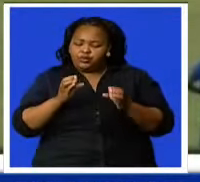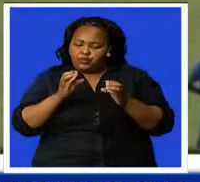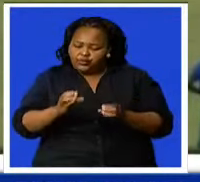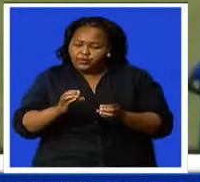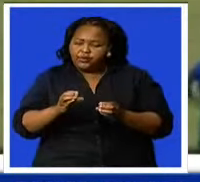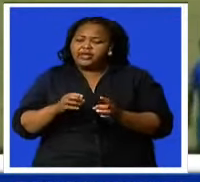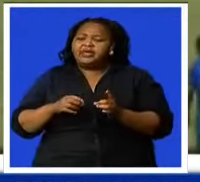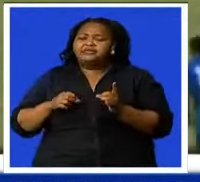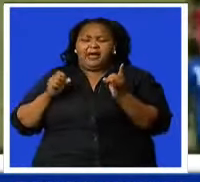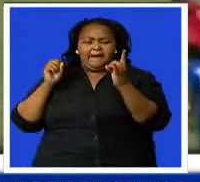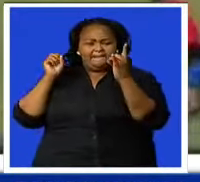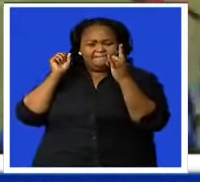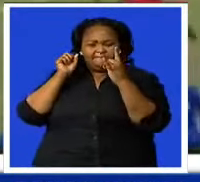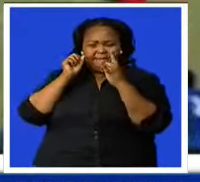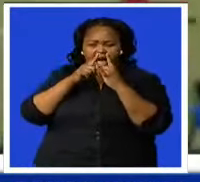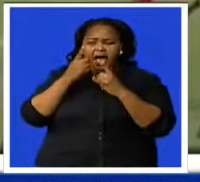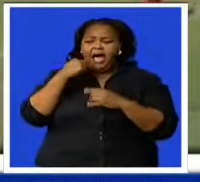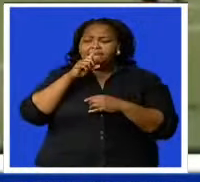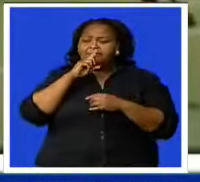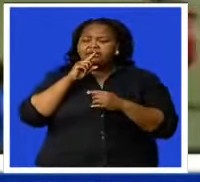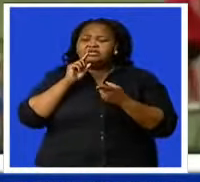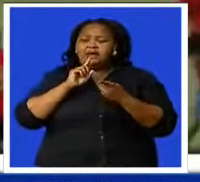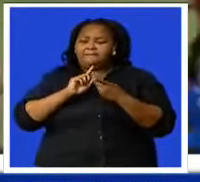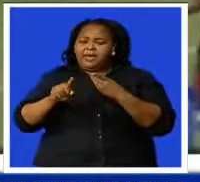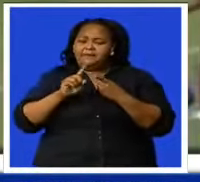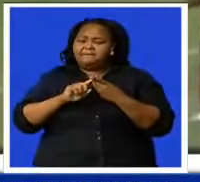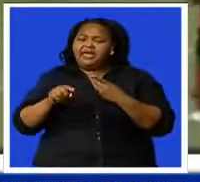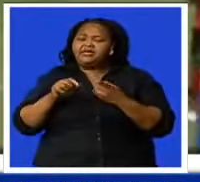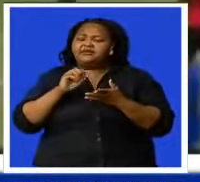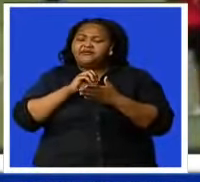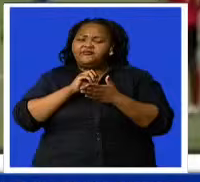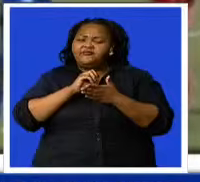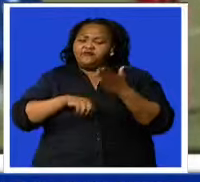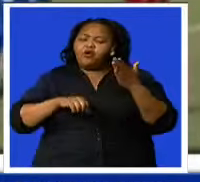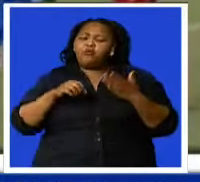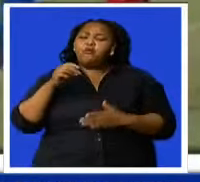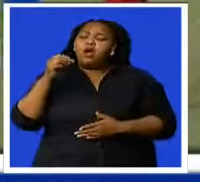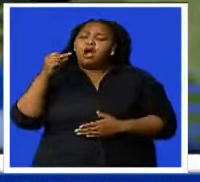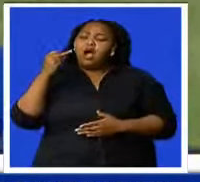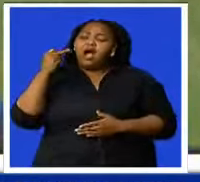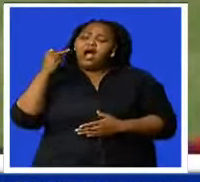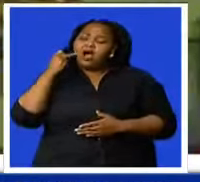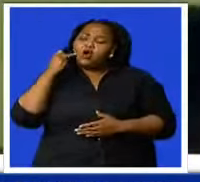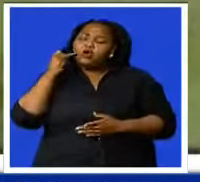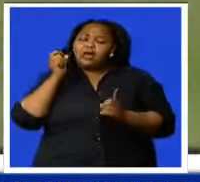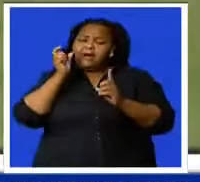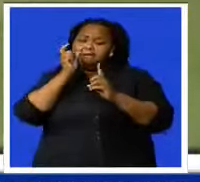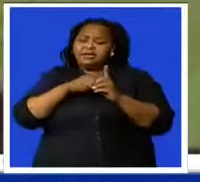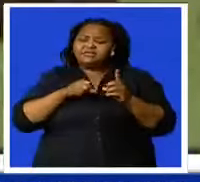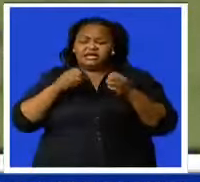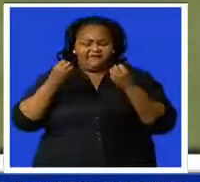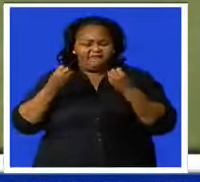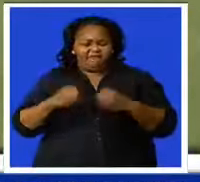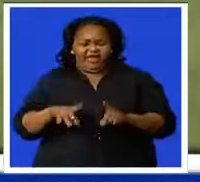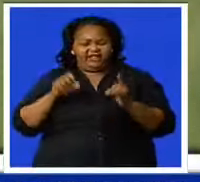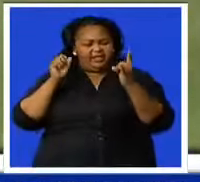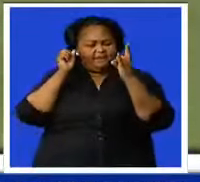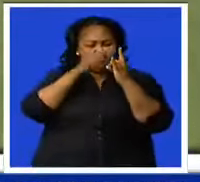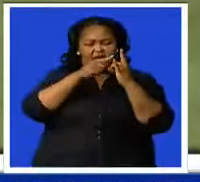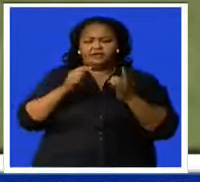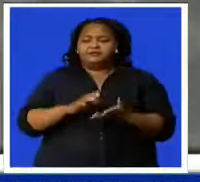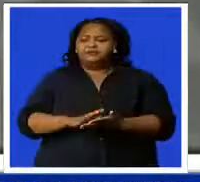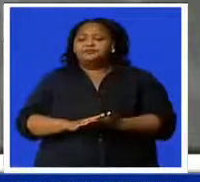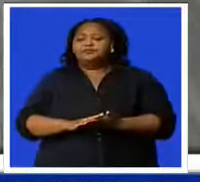uyigejileke leyo penalty umdlali waloke live leAngola. Umdlalo ke uphele ngeligoli linye kuhamba imbili live laseSwatini.